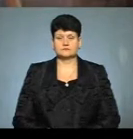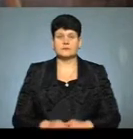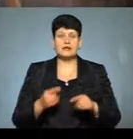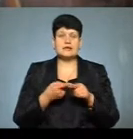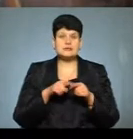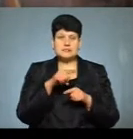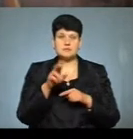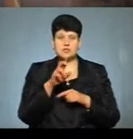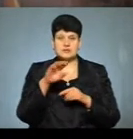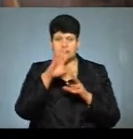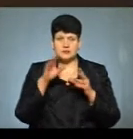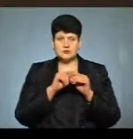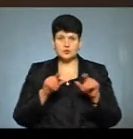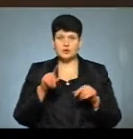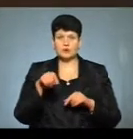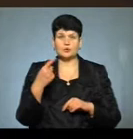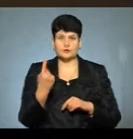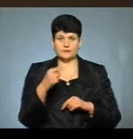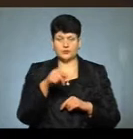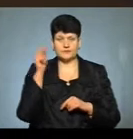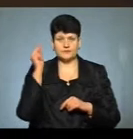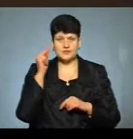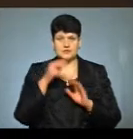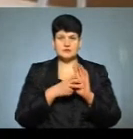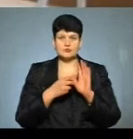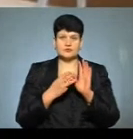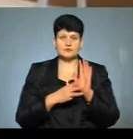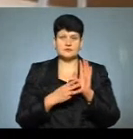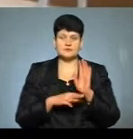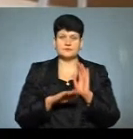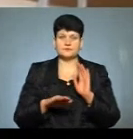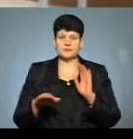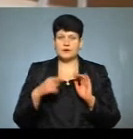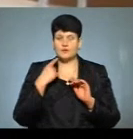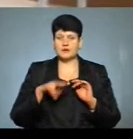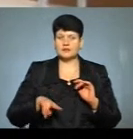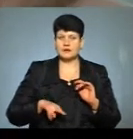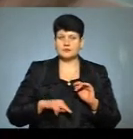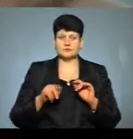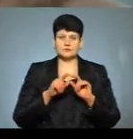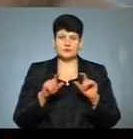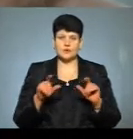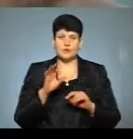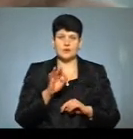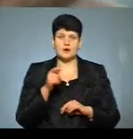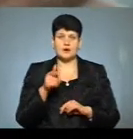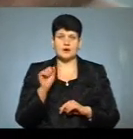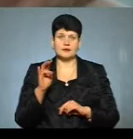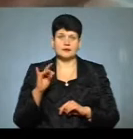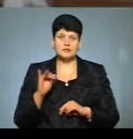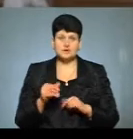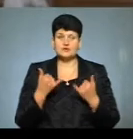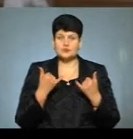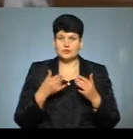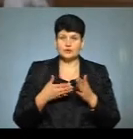Бережанська загальноосвітня школа номер 1. Тут навчаються 780 учнів, каже директорка навчального закладу Ольга Ганич. Від сьогодні